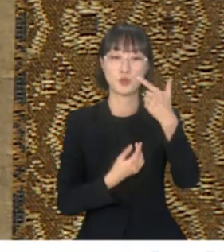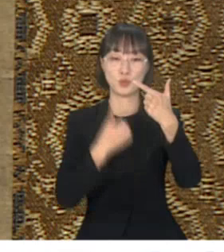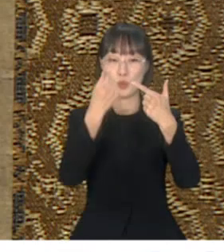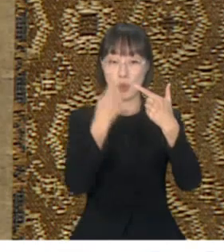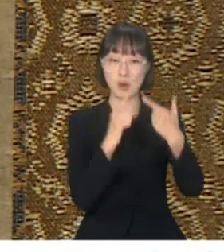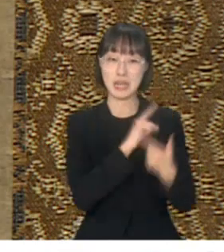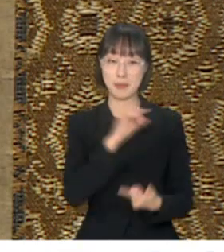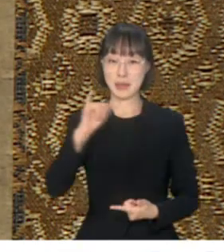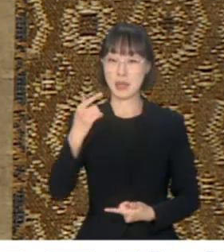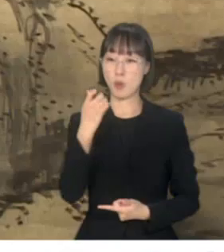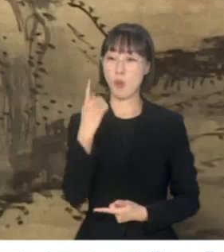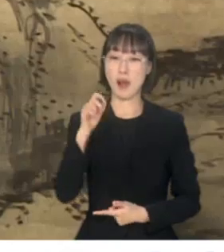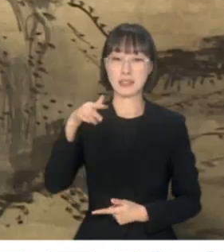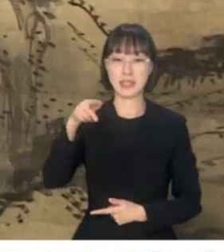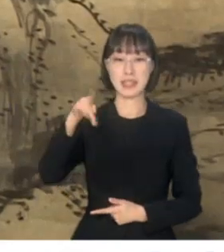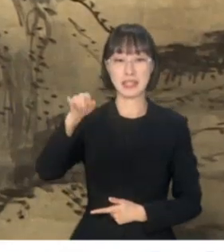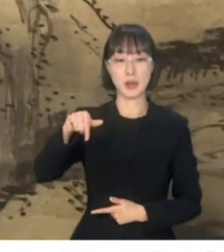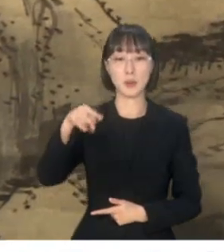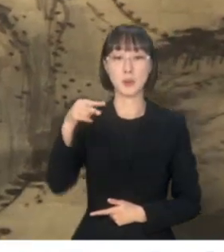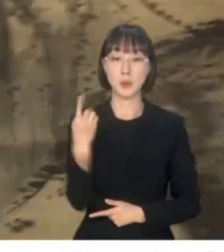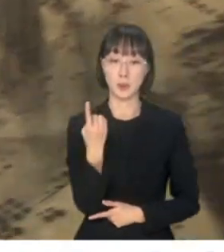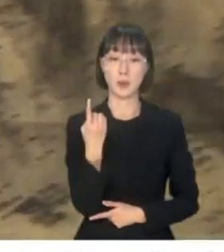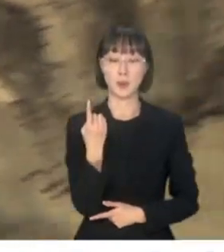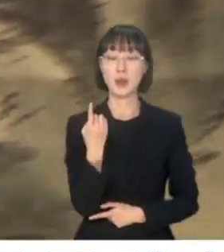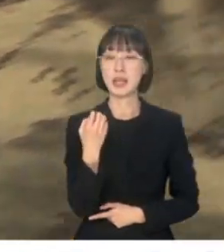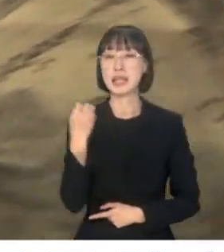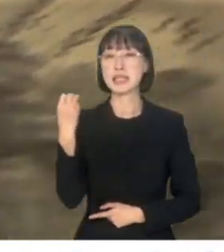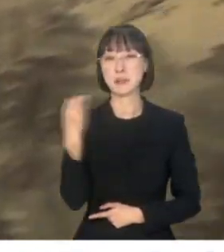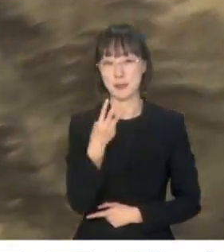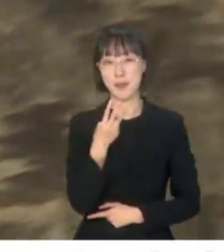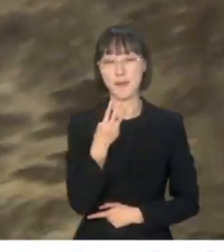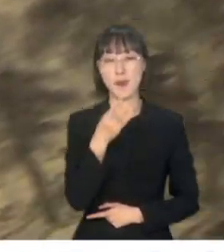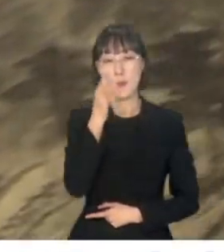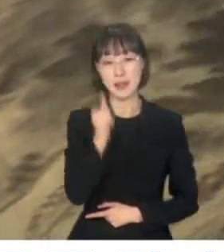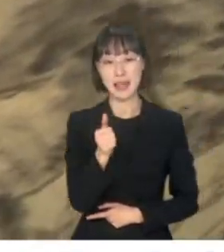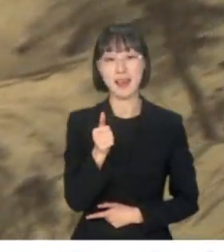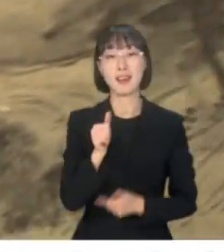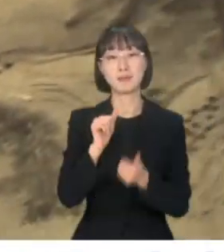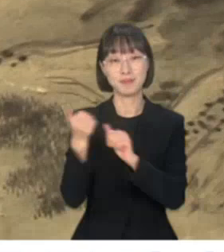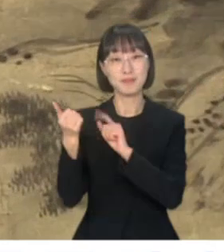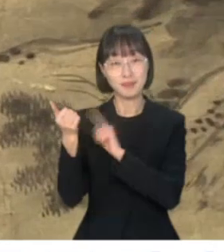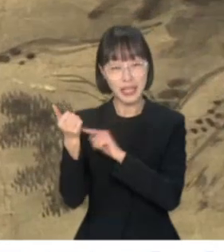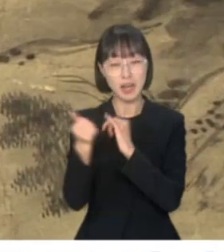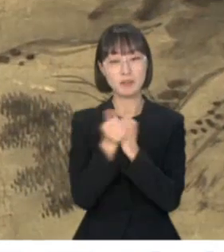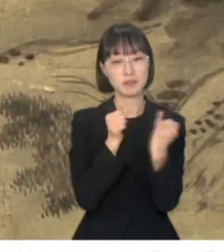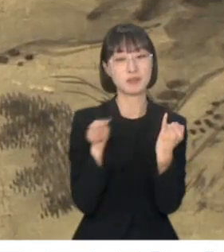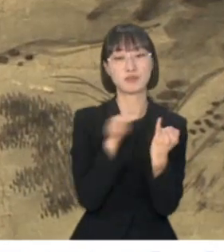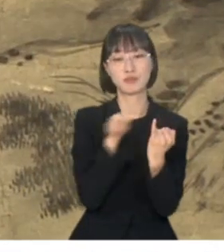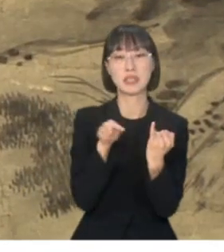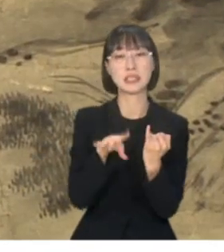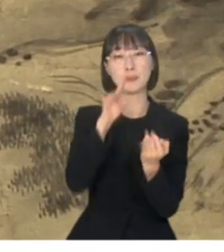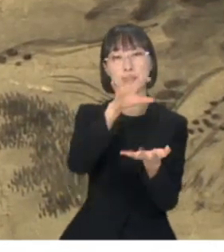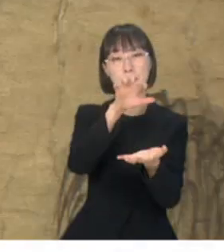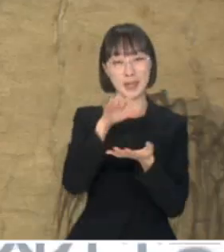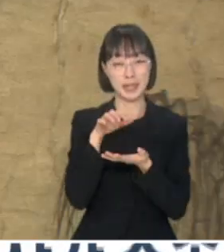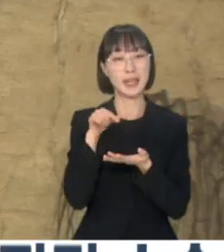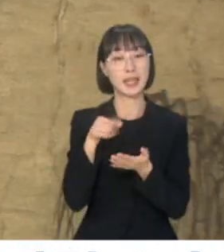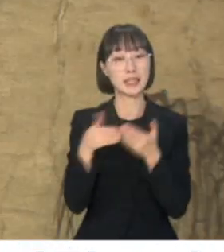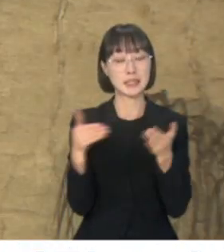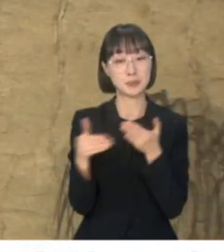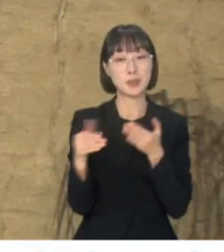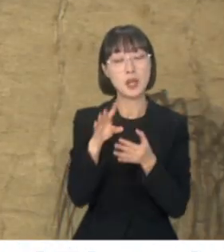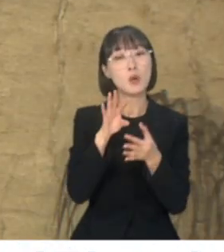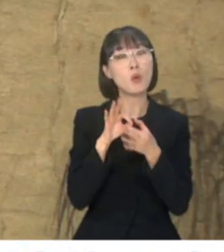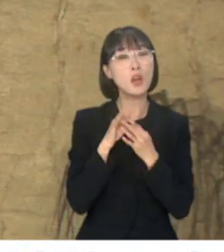삼성 회장과 홍라이 전 리움미술관장의 최초 수집품 중 하나로 알려져 있습니다. 그런데 인왕제색도를